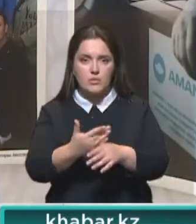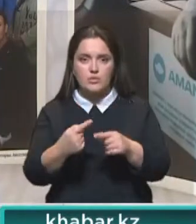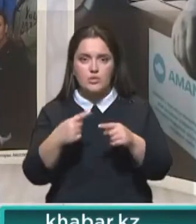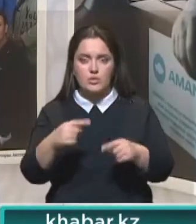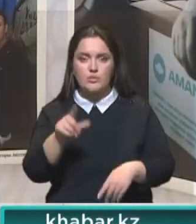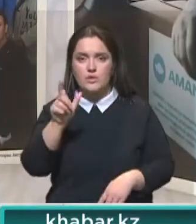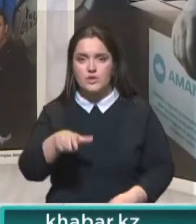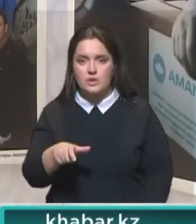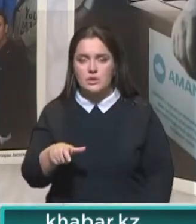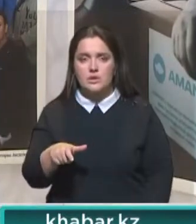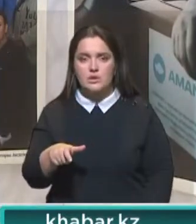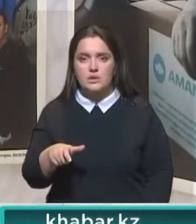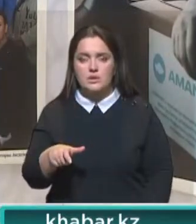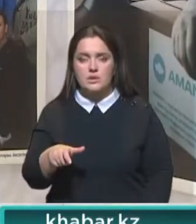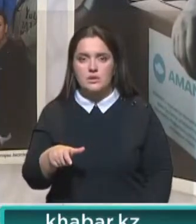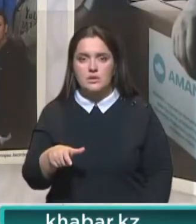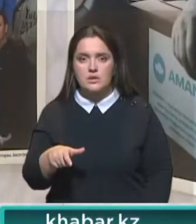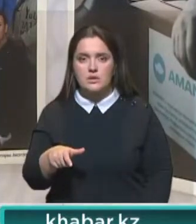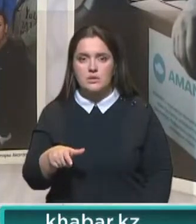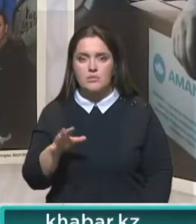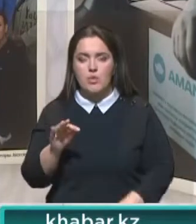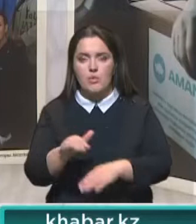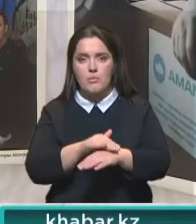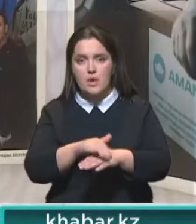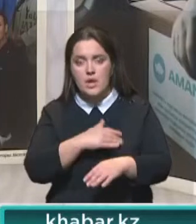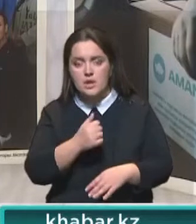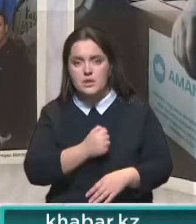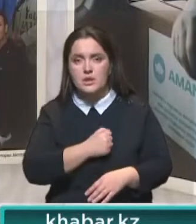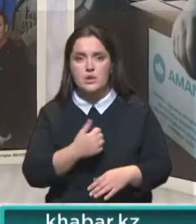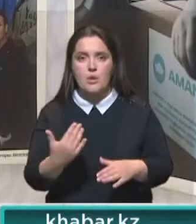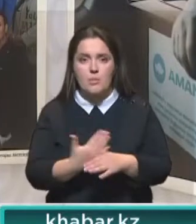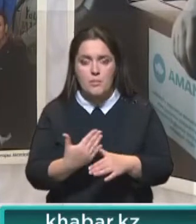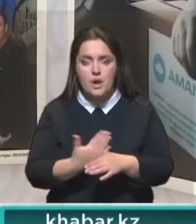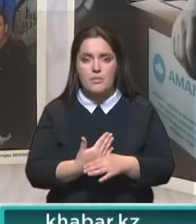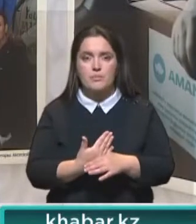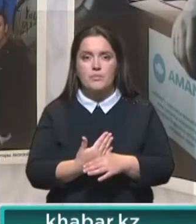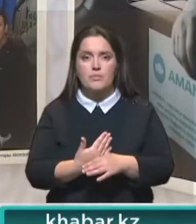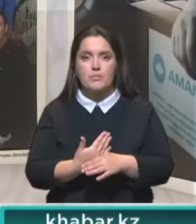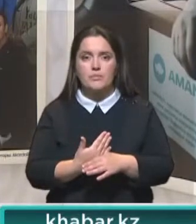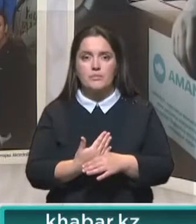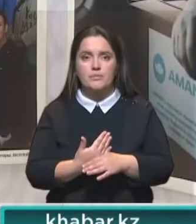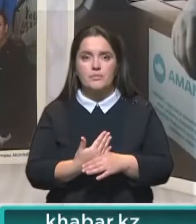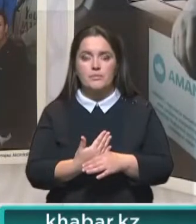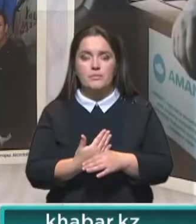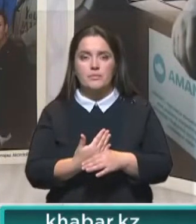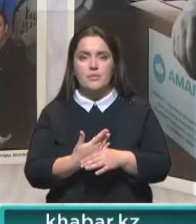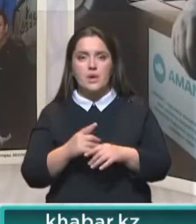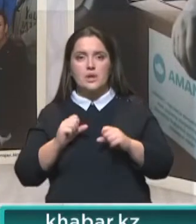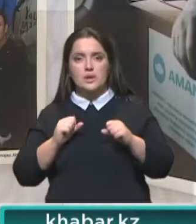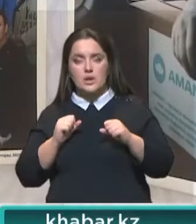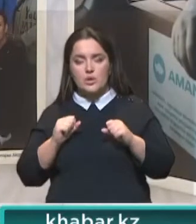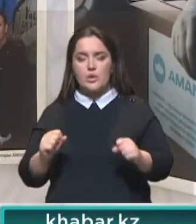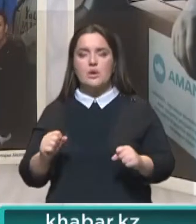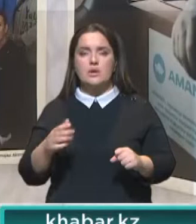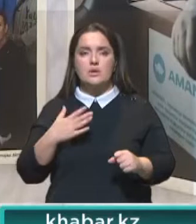человеку, вот, по, значит, милосердию своему помогают. Я думаю, что это большие герои